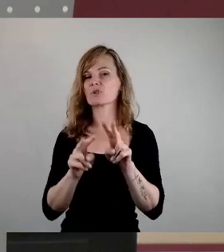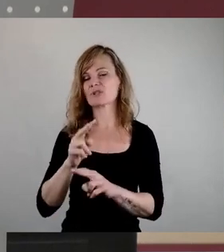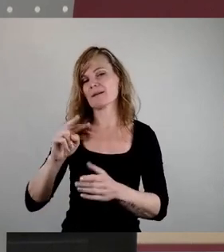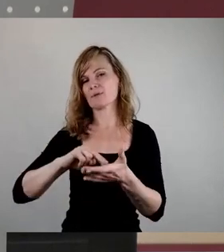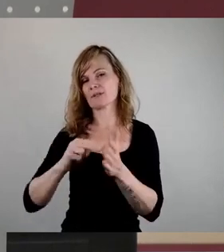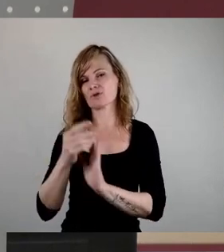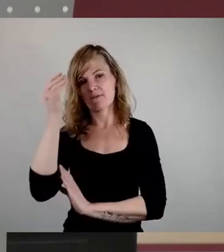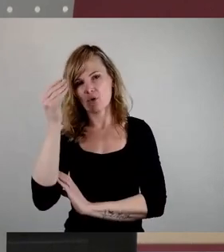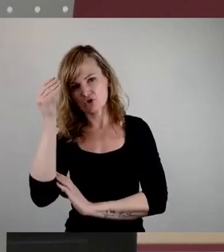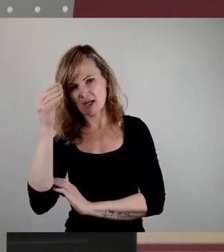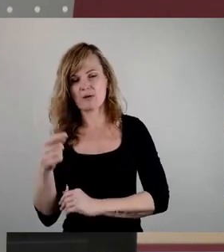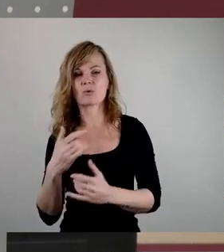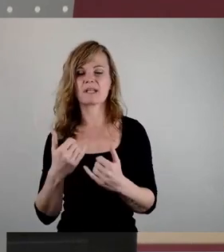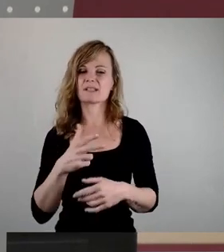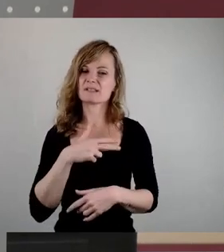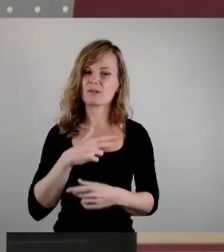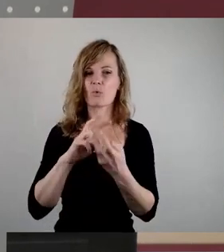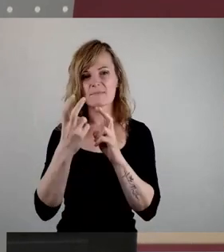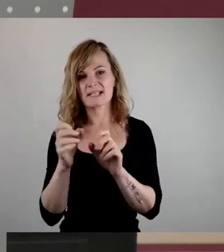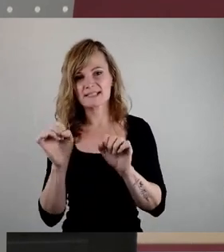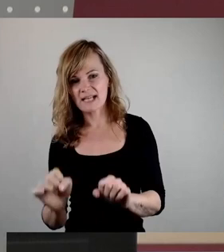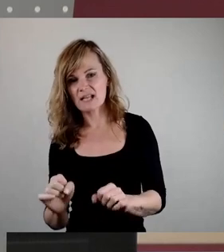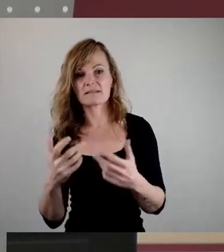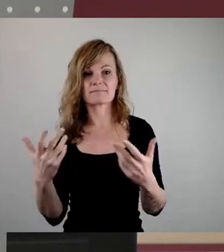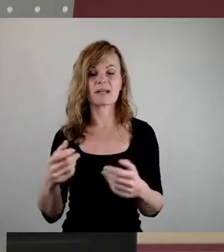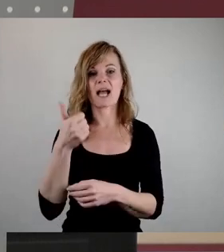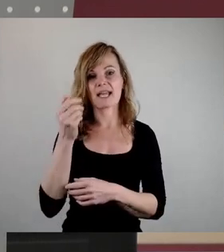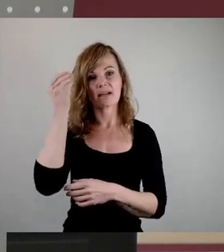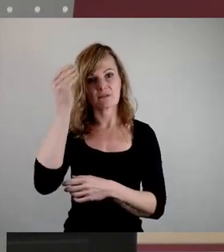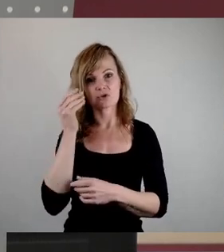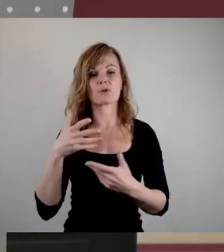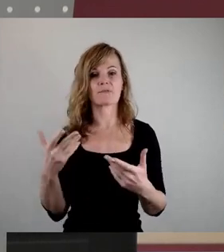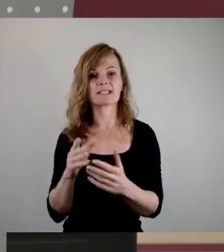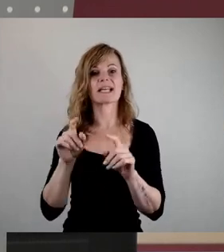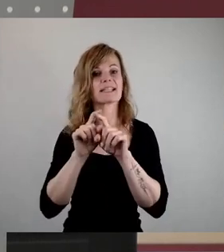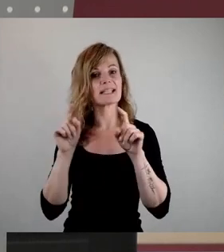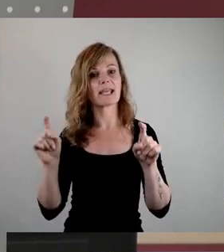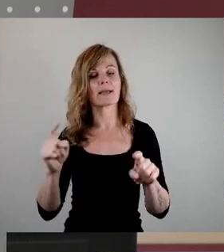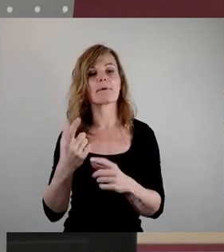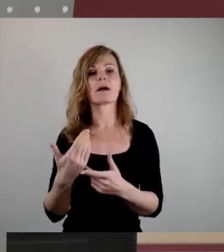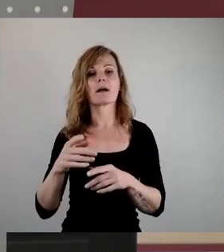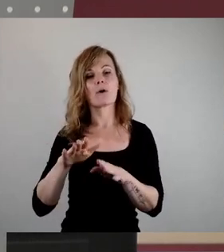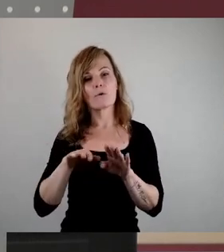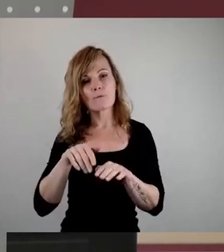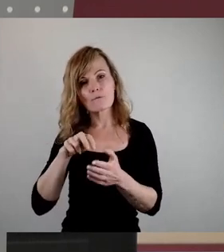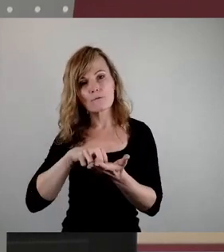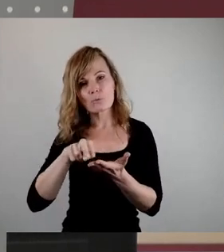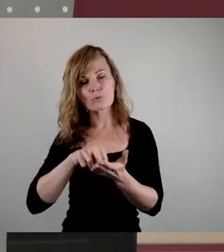was hier wirklich realisierbar ist. Und eine Vorstellung ist eben zum Beispiel auch das Thema Fuß- und Radwegbrücke. Das wird ja auch in dem